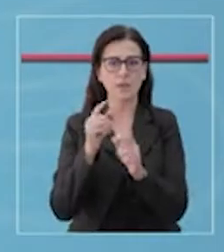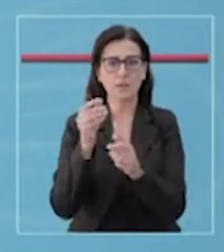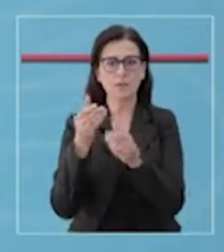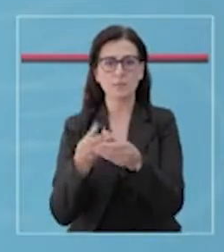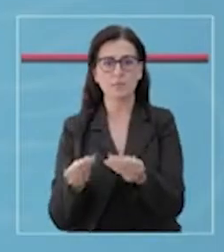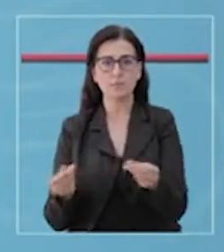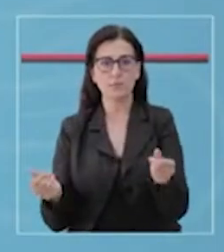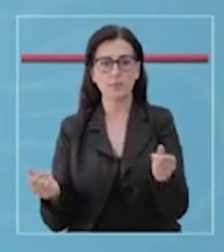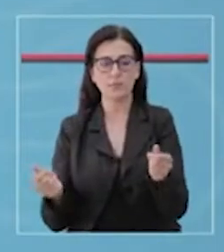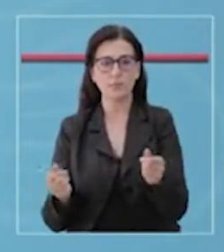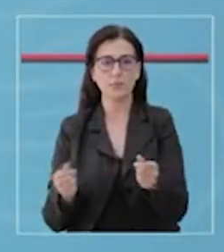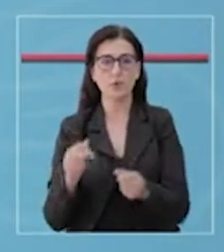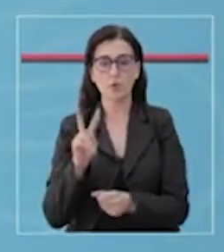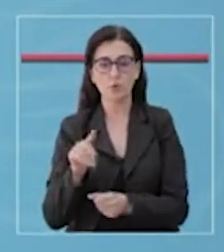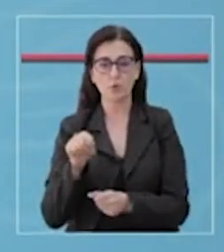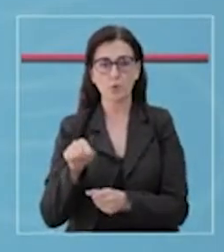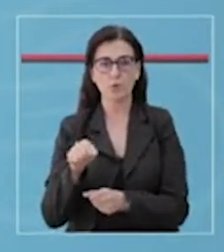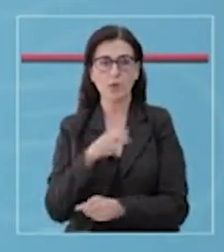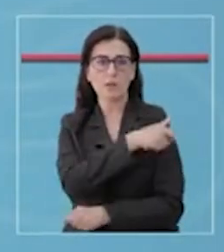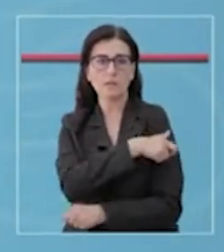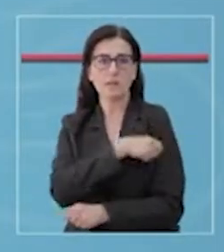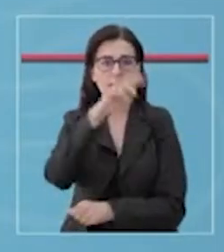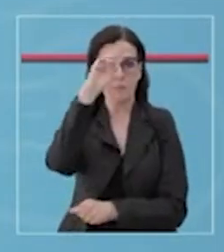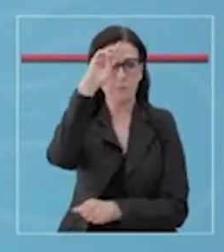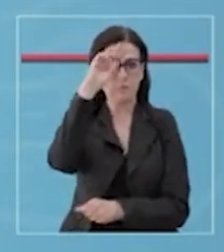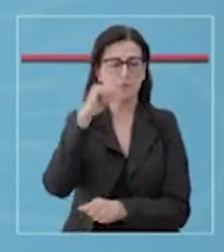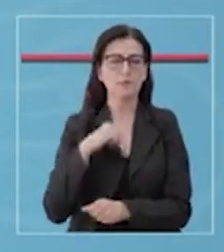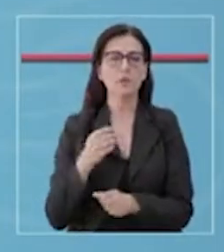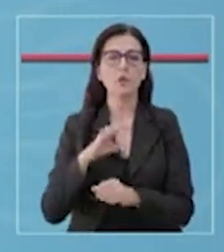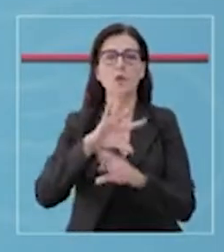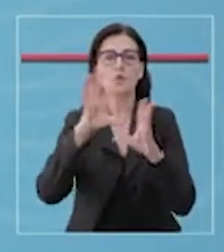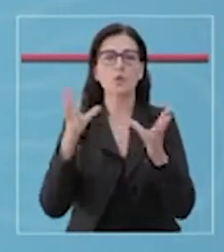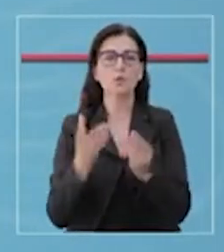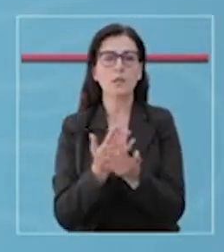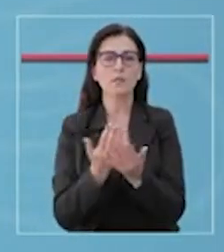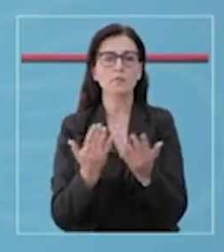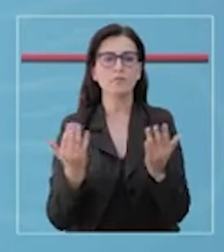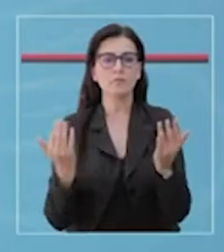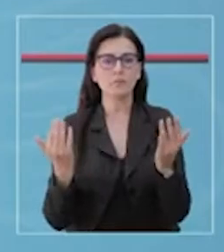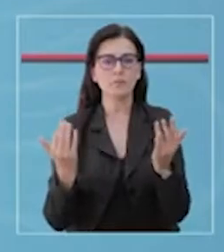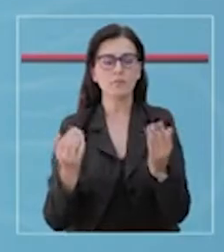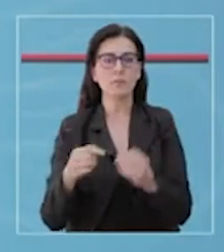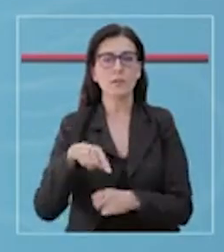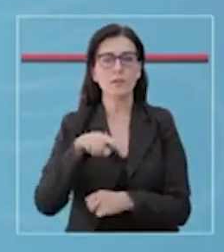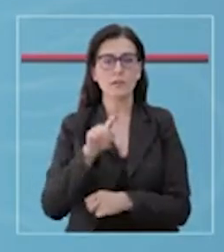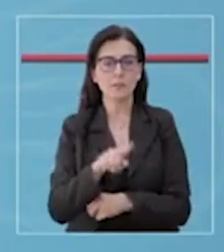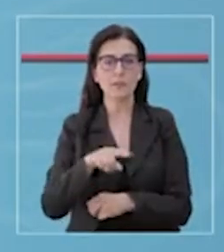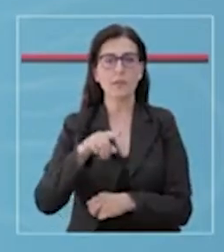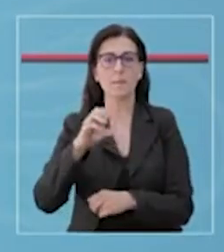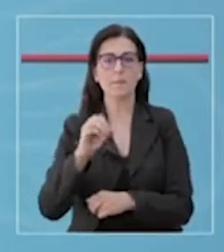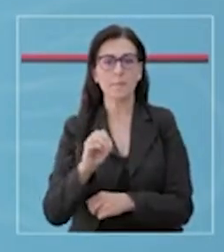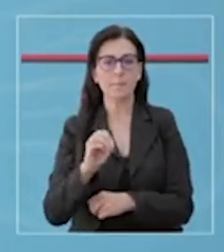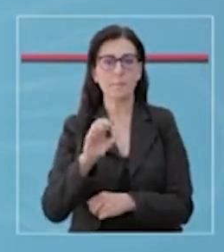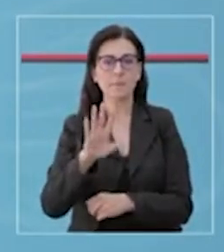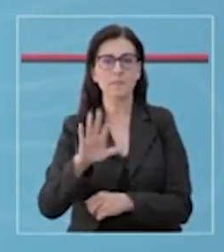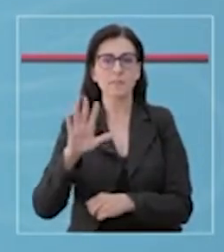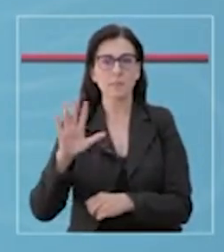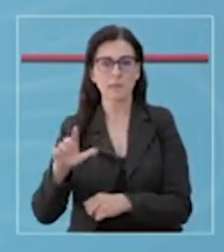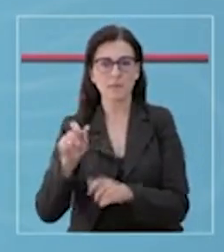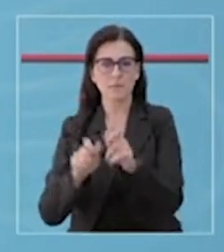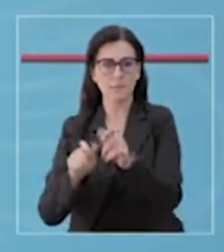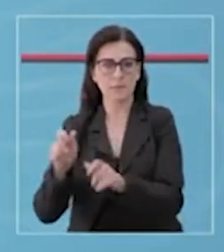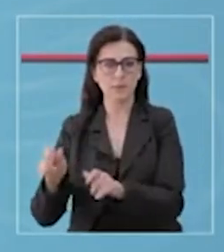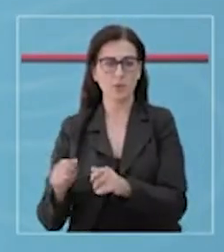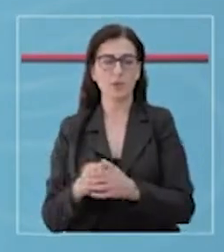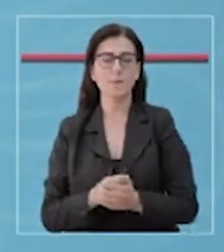cilve 2 janë personel shëndetësor, duke çuar në total numrin e të shëruarve në 1055. Aktualisht